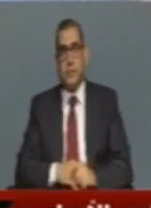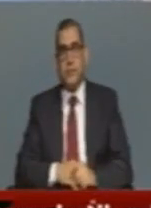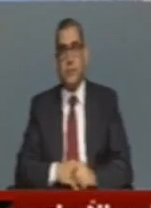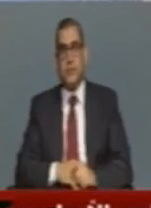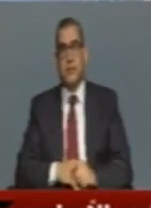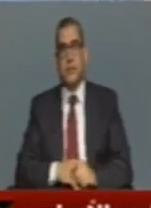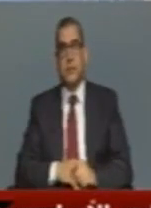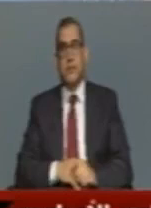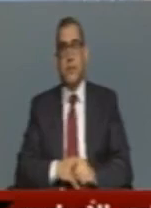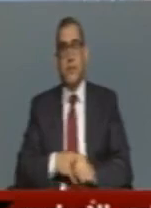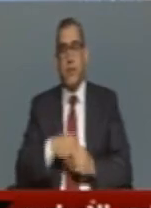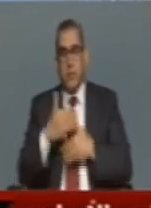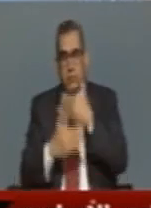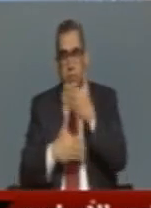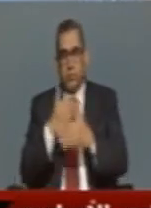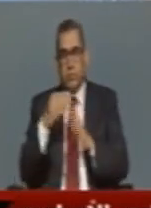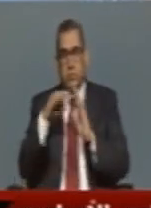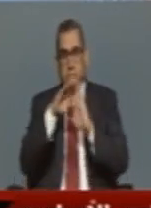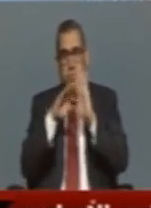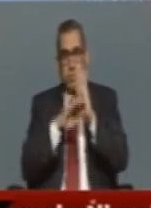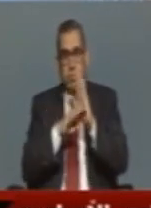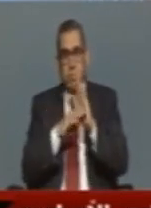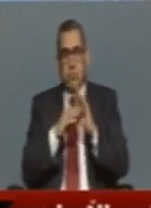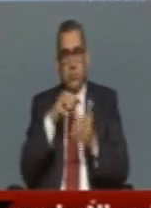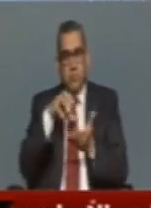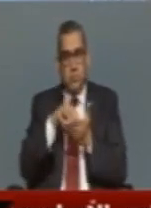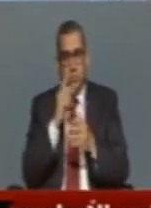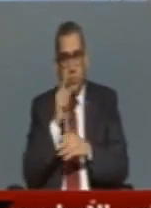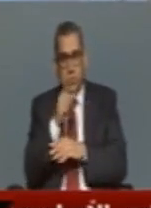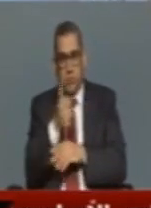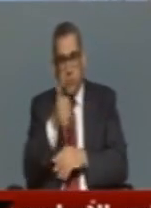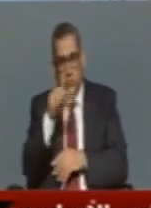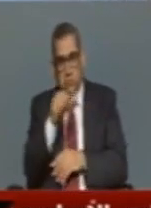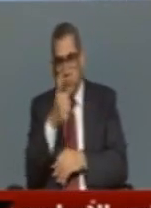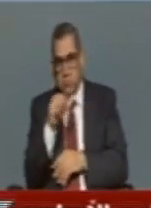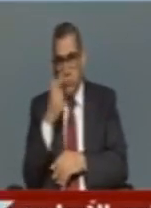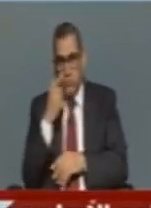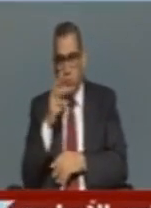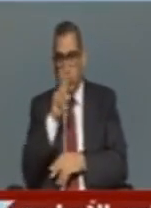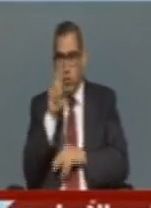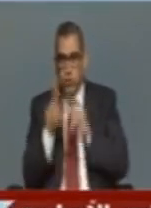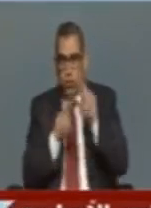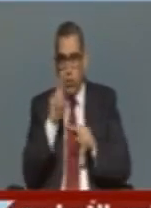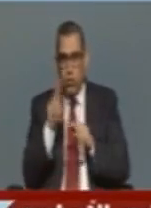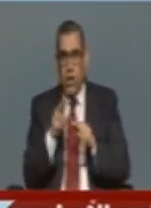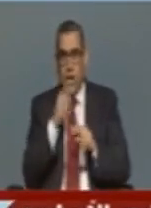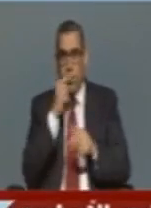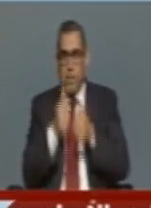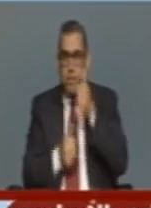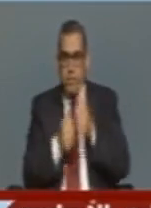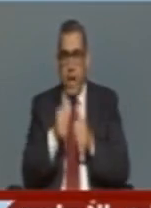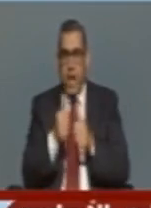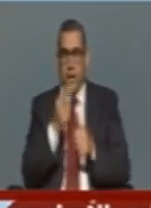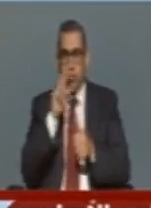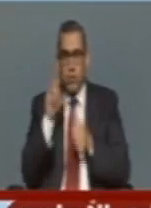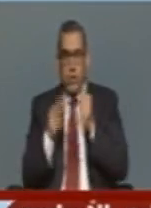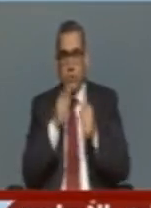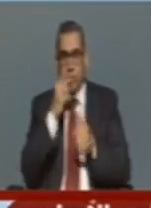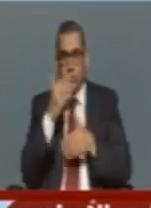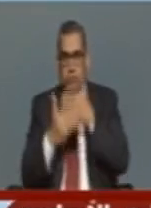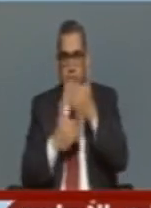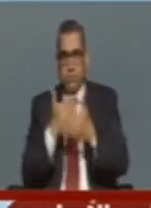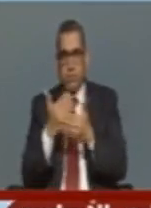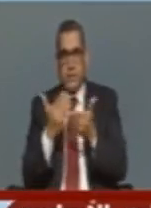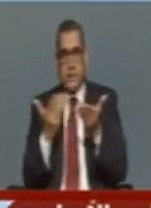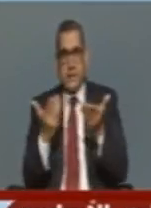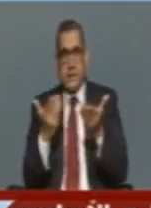تطوير نظام التقييم ده حكايه كبيره جدا، بدا ببنوك اسئله وما كانت الامتحانات. الحقيقه ده كان حاجة